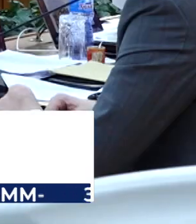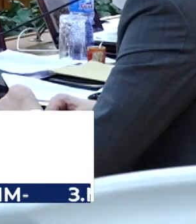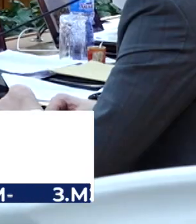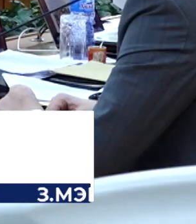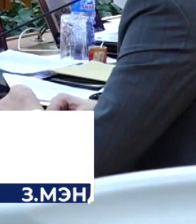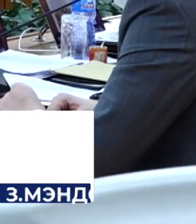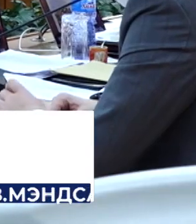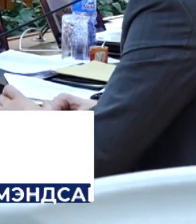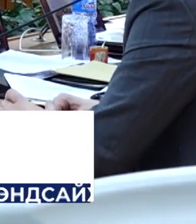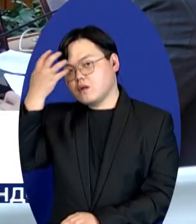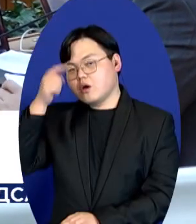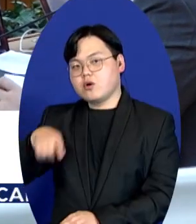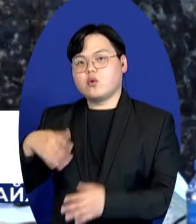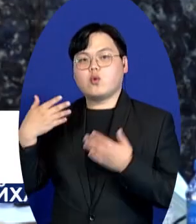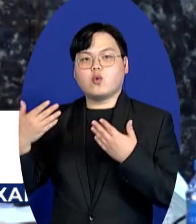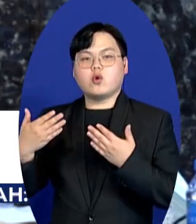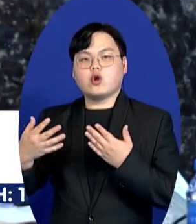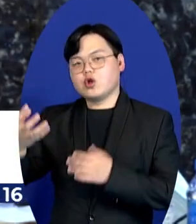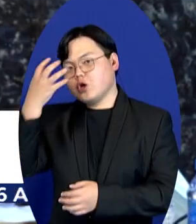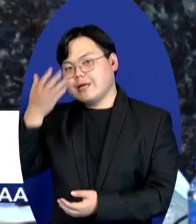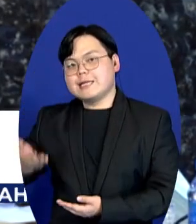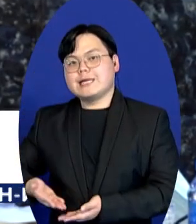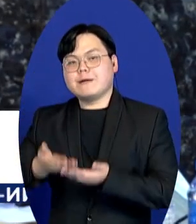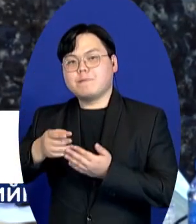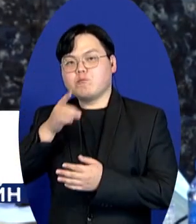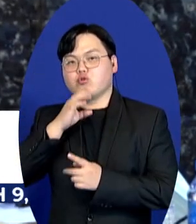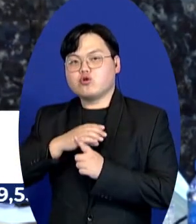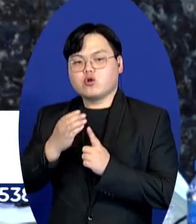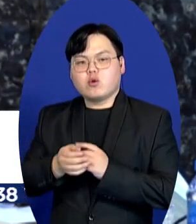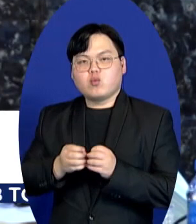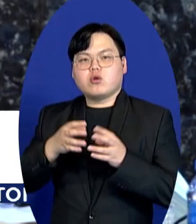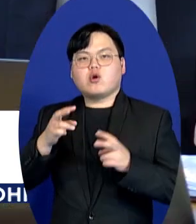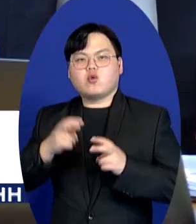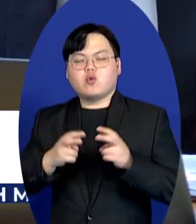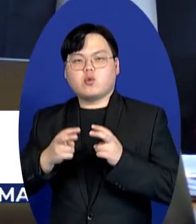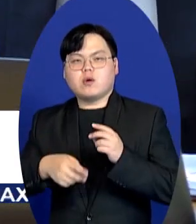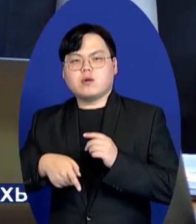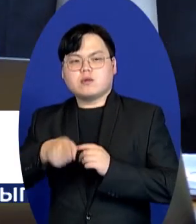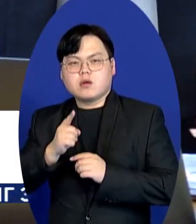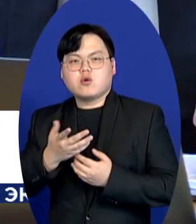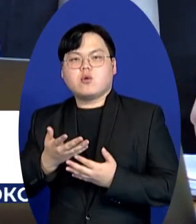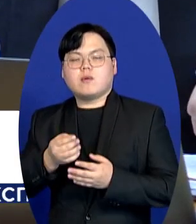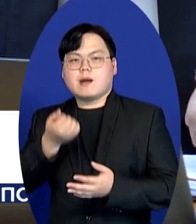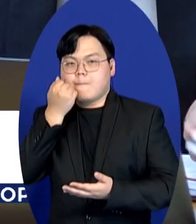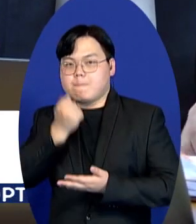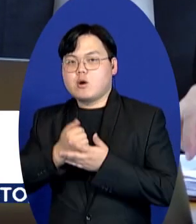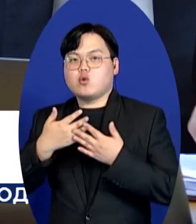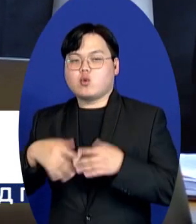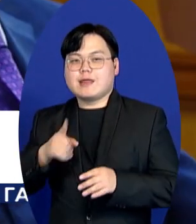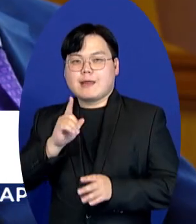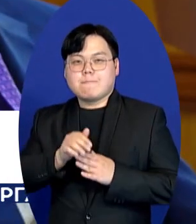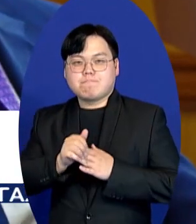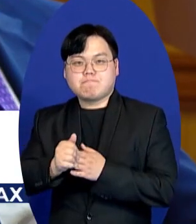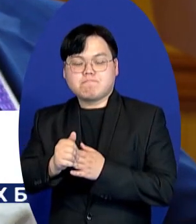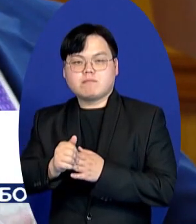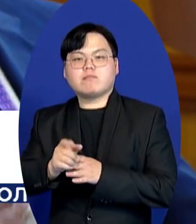байна. Засгийн газрын өнөөдрийн хуралдаанаар төрөөс дэмжлэг үзүүлэх соёлын бүтээлч үйлдвэрлэлийн тэргүүлэх чиглэлийг батллаа. Тус чиглэлийг